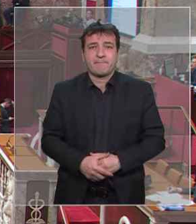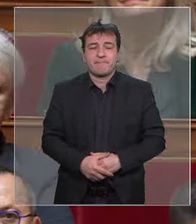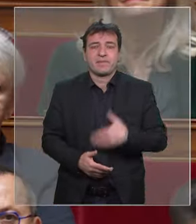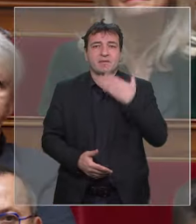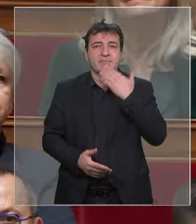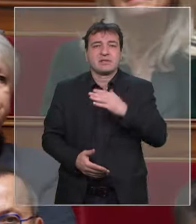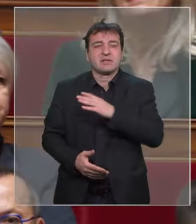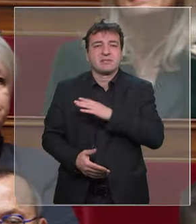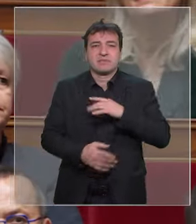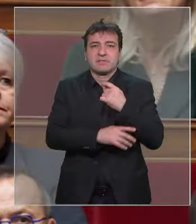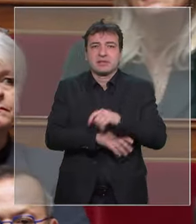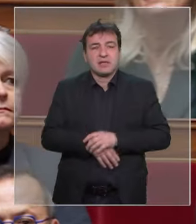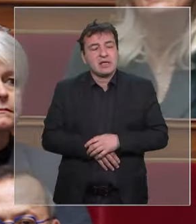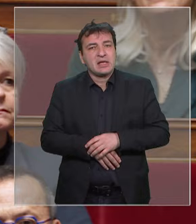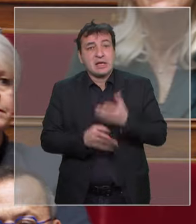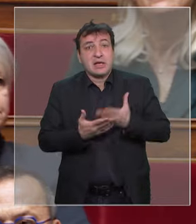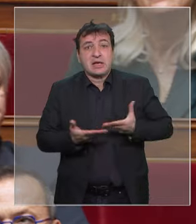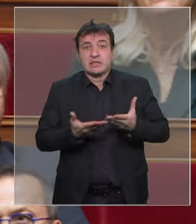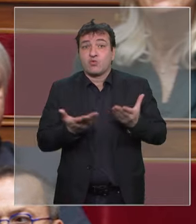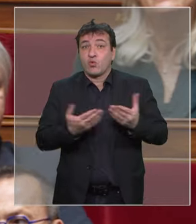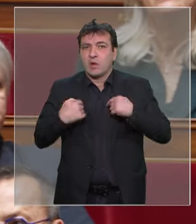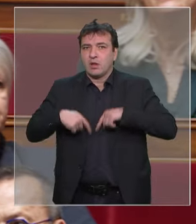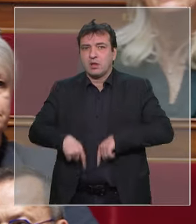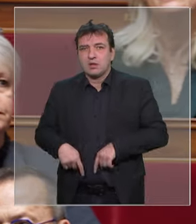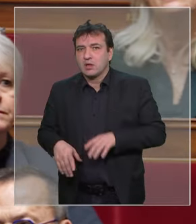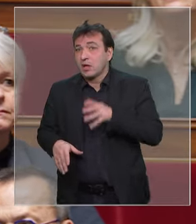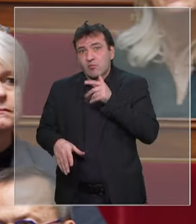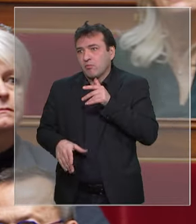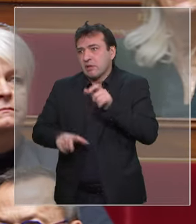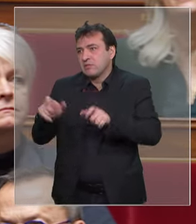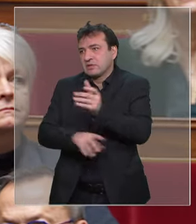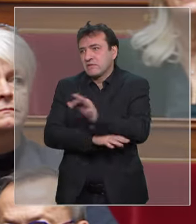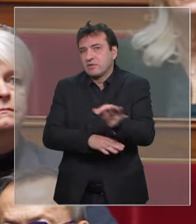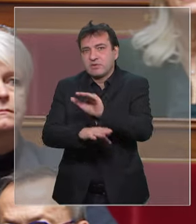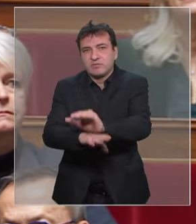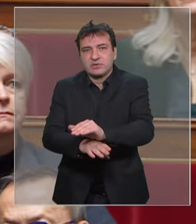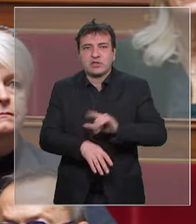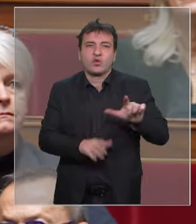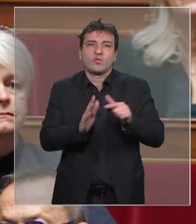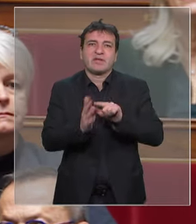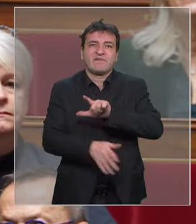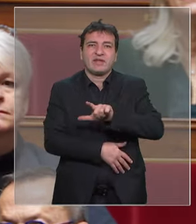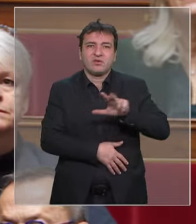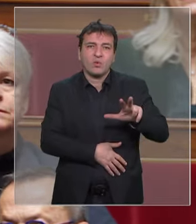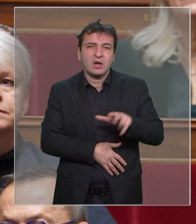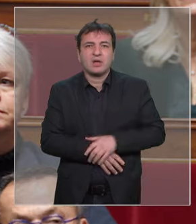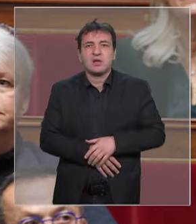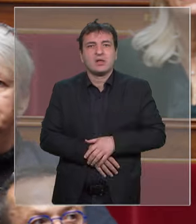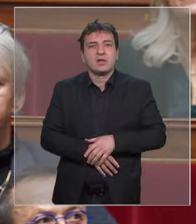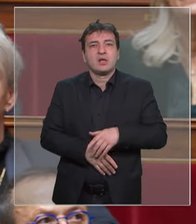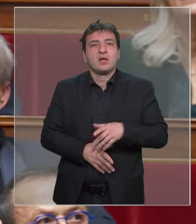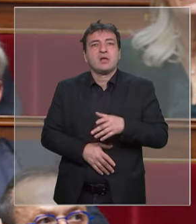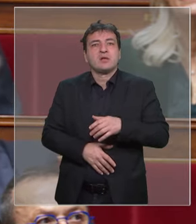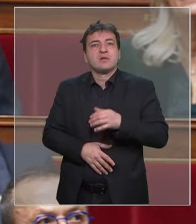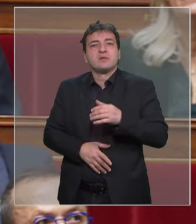Merci Madame la Présidente. La réalité, Madame la Première ministre, c'est que l'État ne parvient plus à protéger les Français. En 2023, le nombre d'homicides dans notre pays